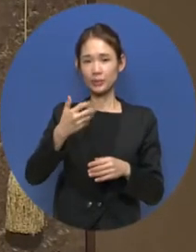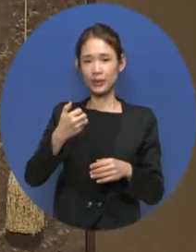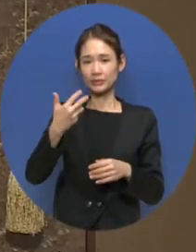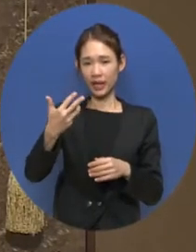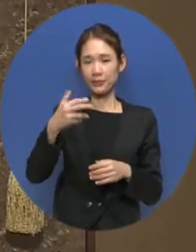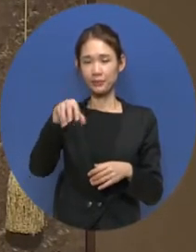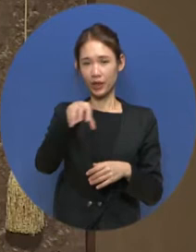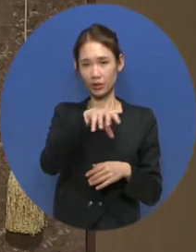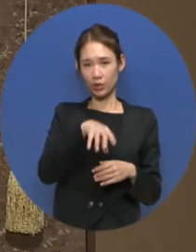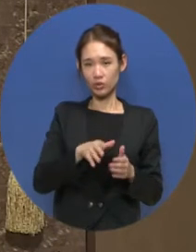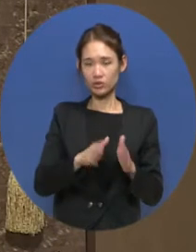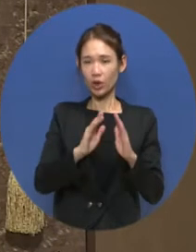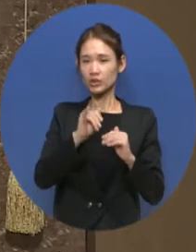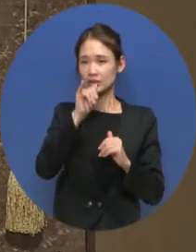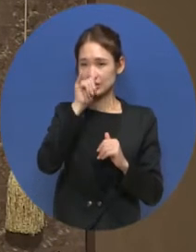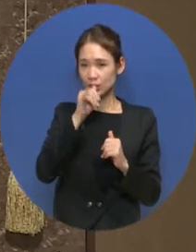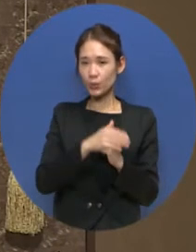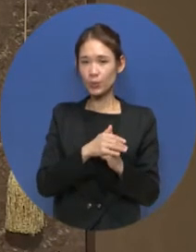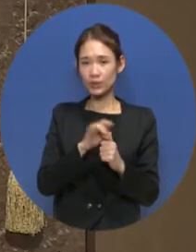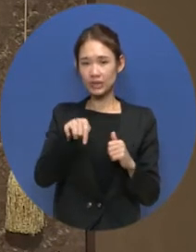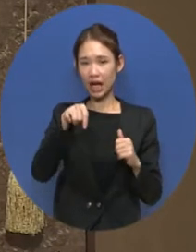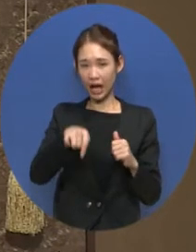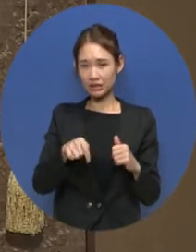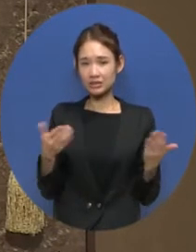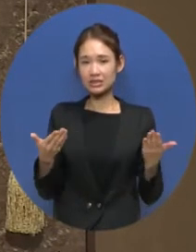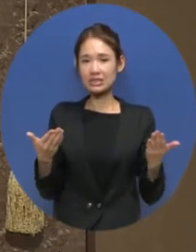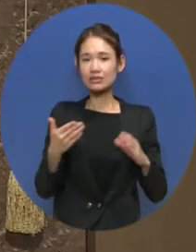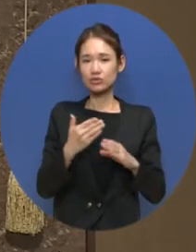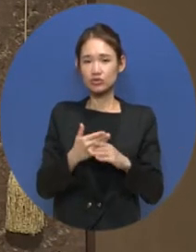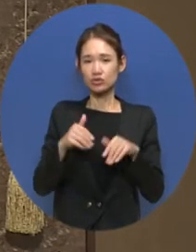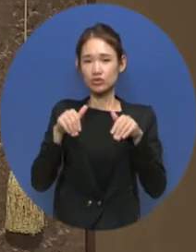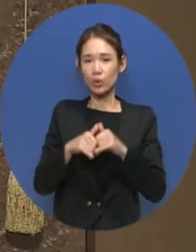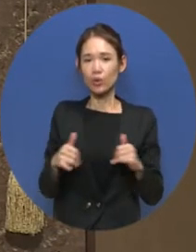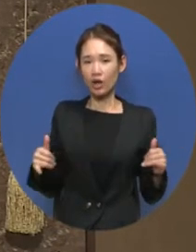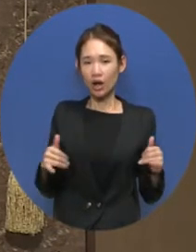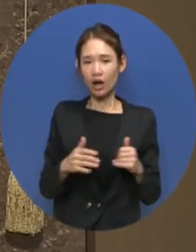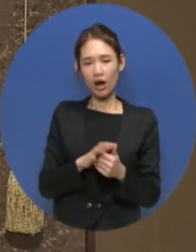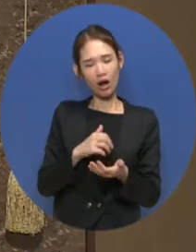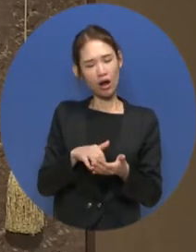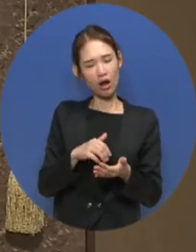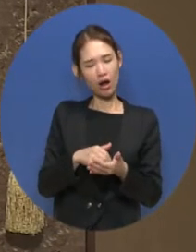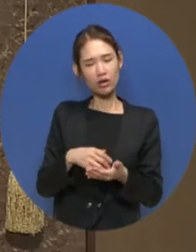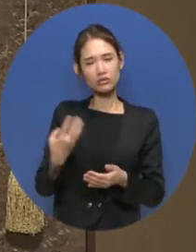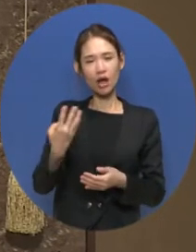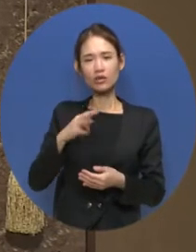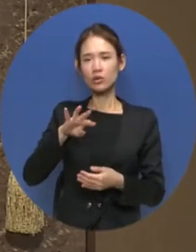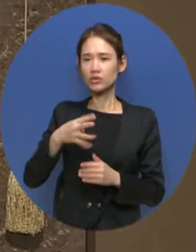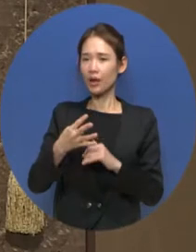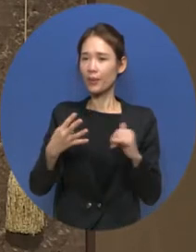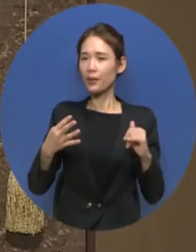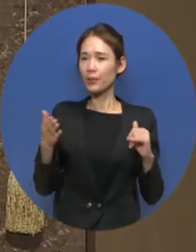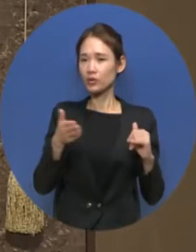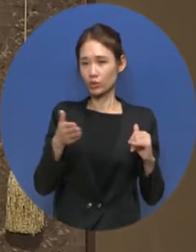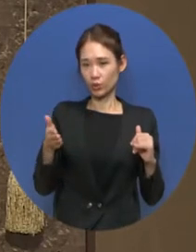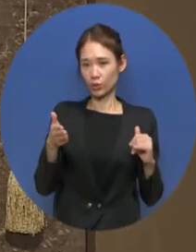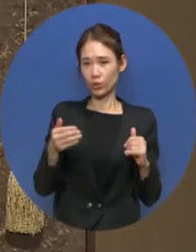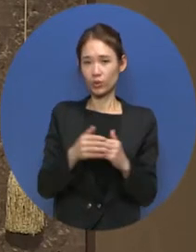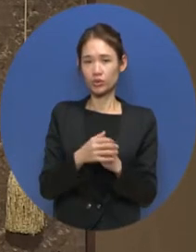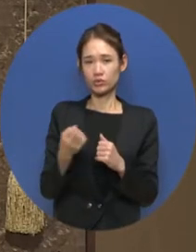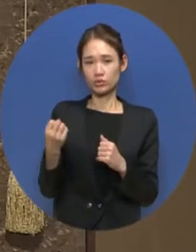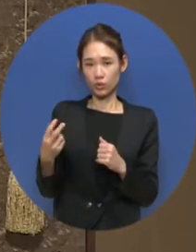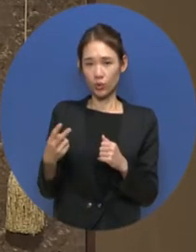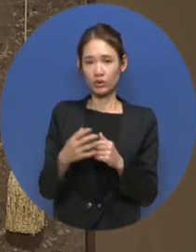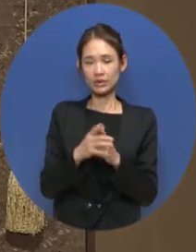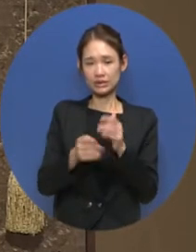683개소가 설치되어 있고요. 네. 거기서 일을 하고 있는 우리 종사자들은 한 4,400명 정도가 됩니다. 그리고